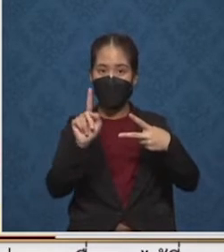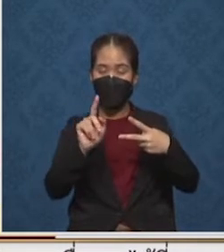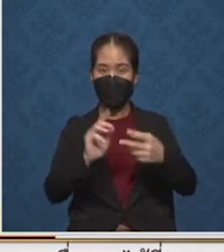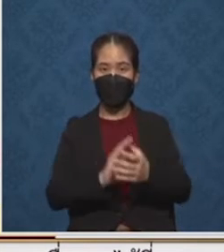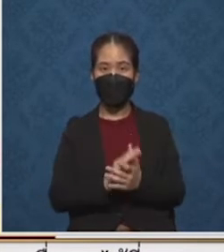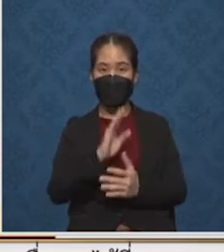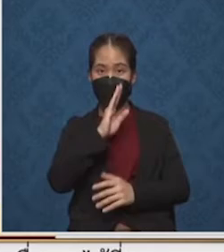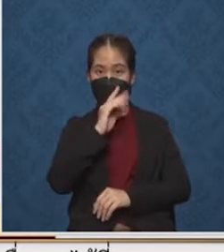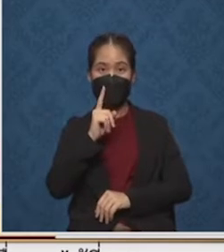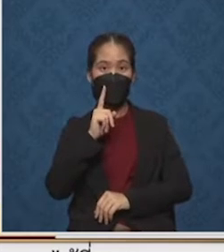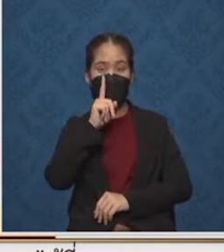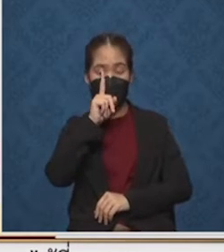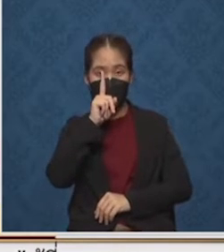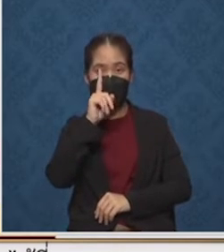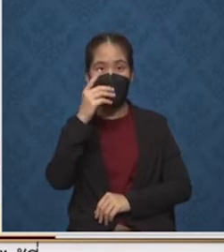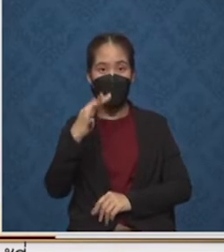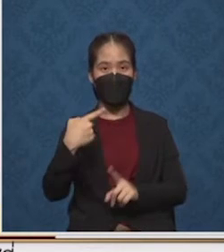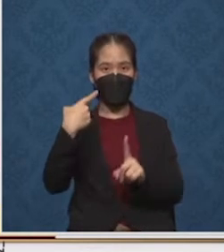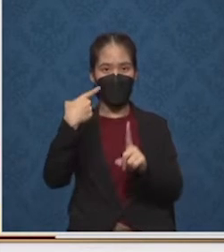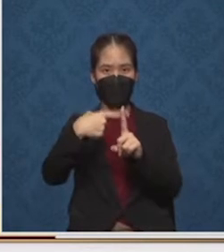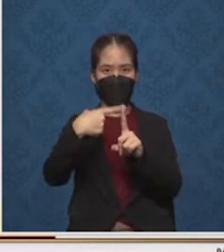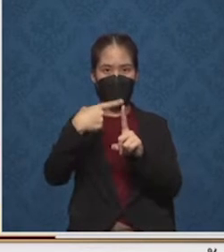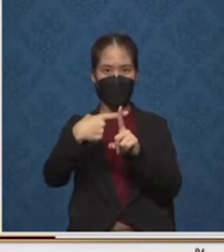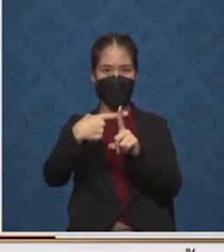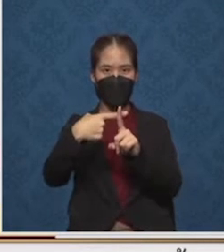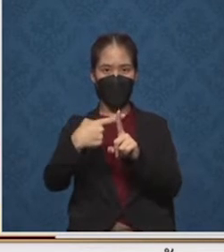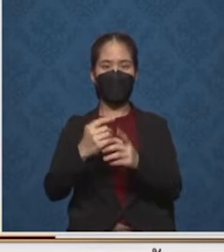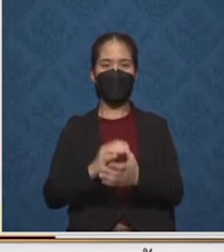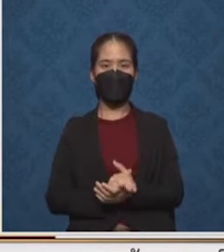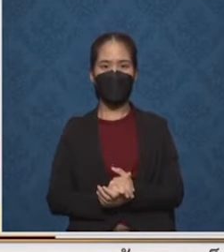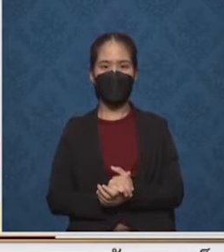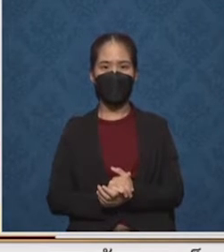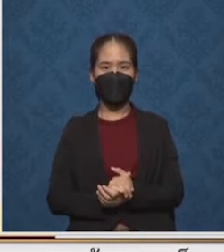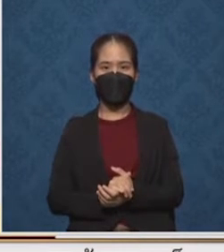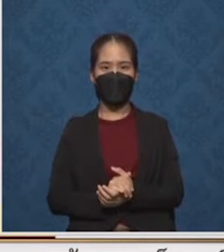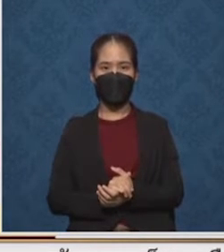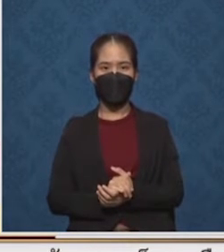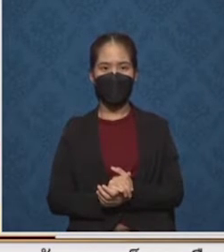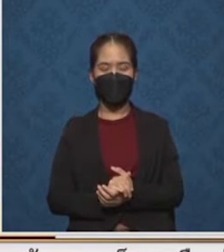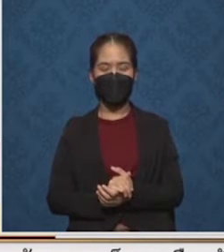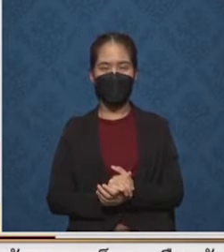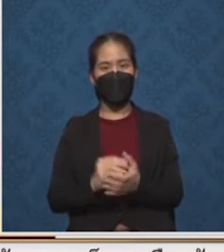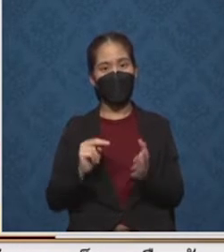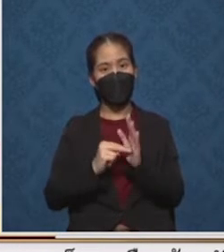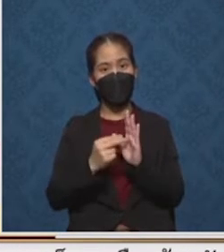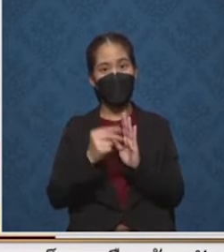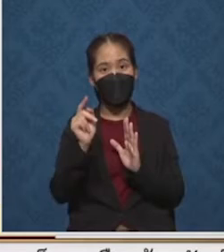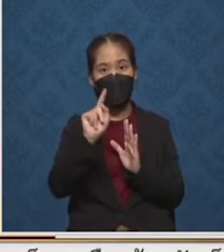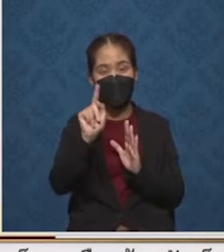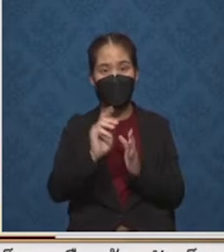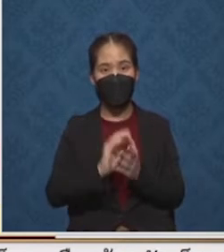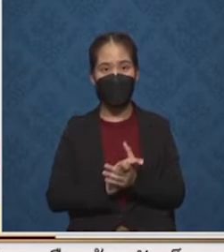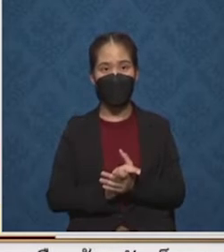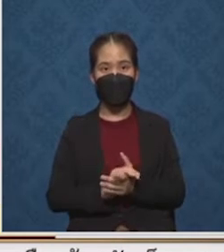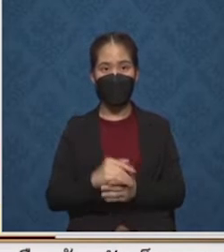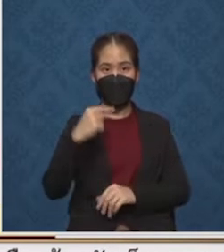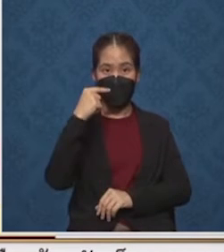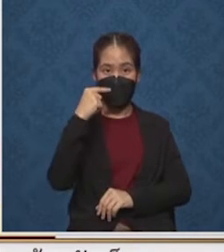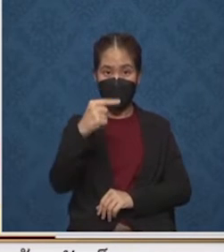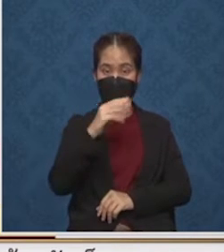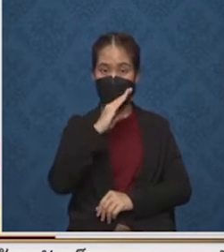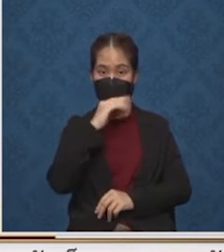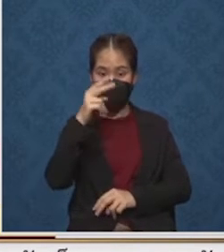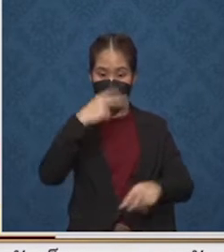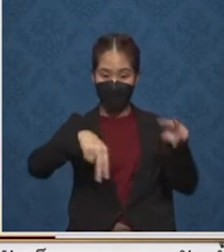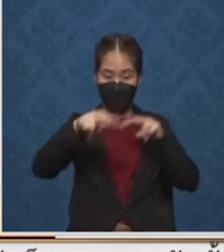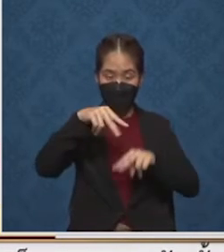เขาเรียกผลบวกลวงถ่ายรูปตัวใหม่ของให้หน่อยครับชื่อรูปตรวจแล้ว